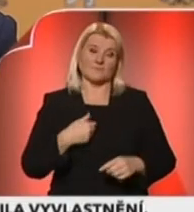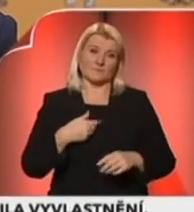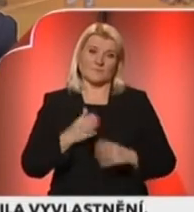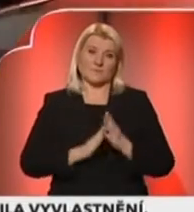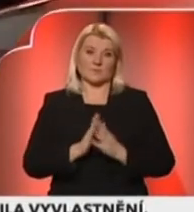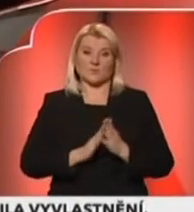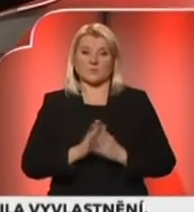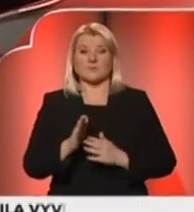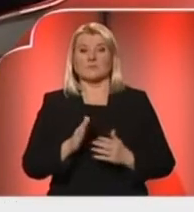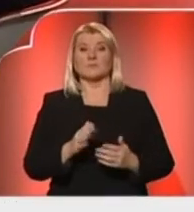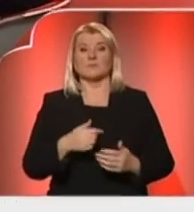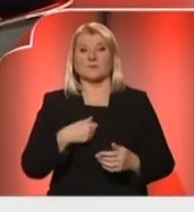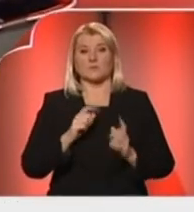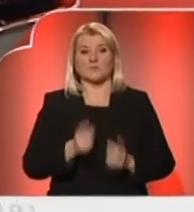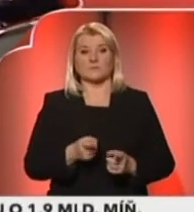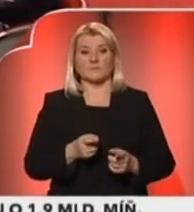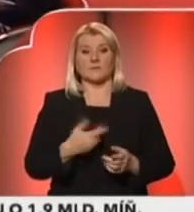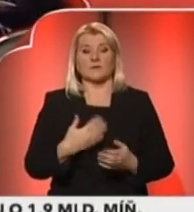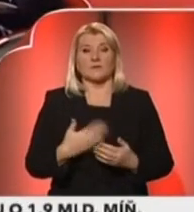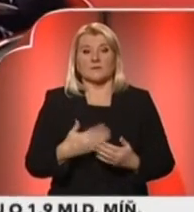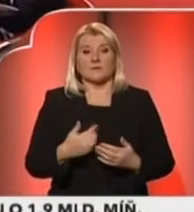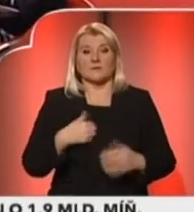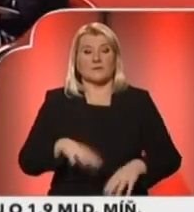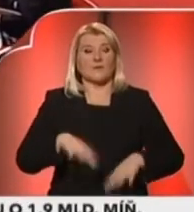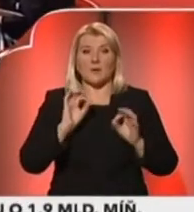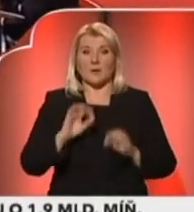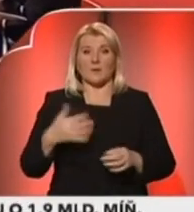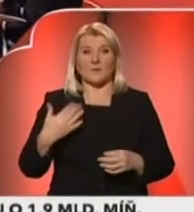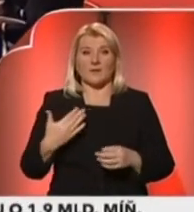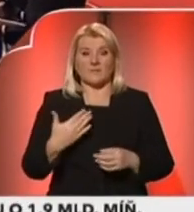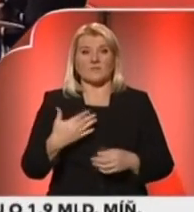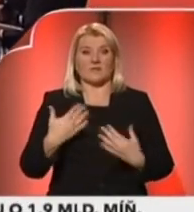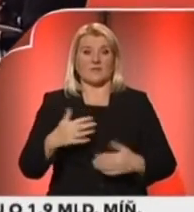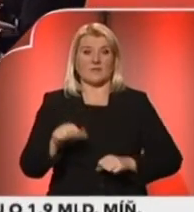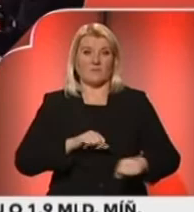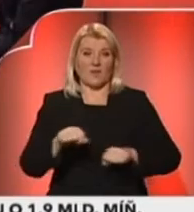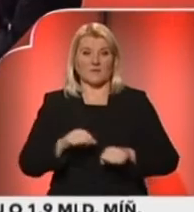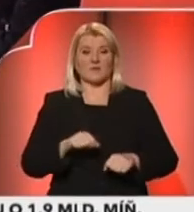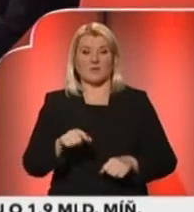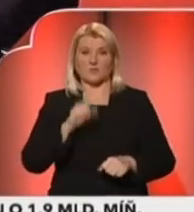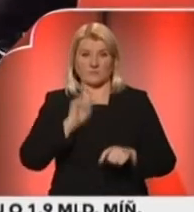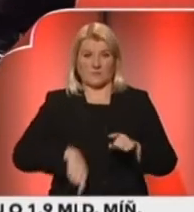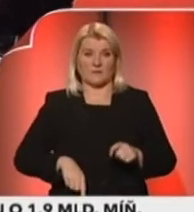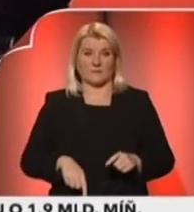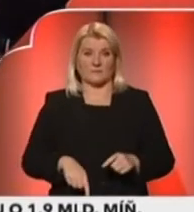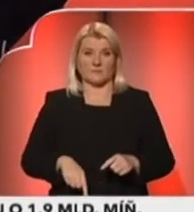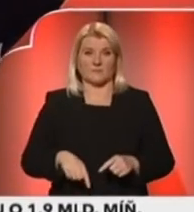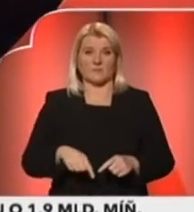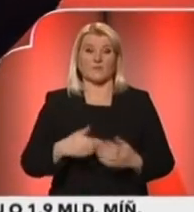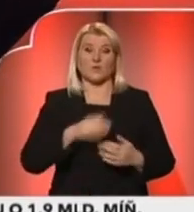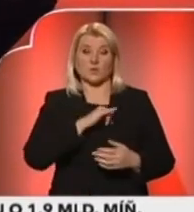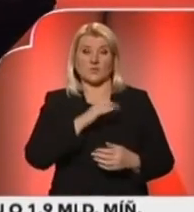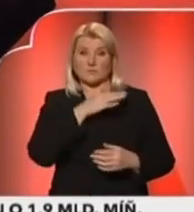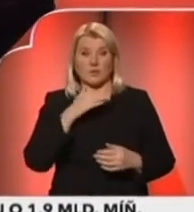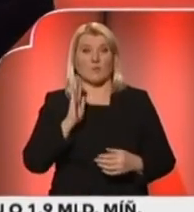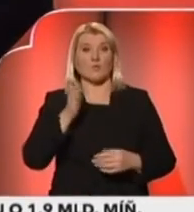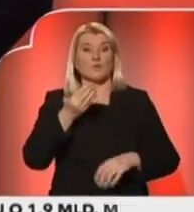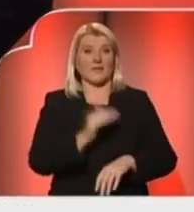pane budoucí hejtmane, byli voleni proto, že pravice tady vládne v této zemi a vládne velice špatně. Josef Řihák,